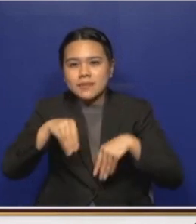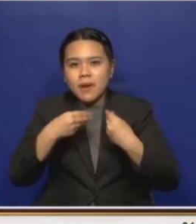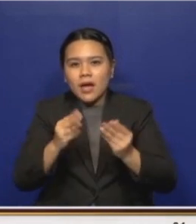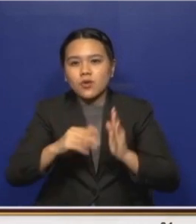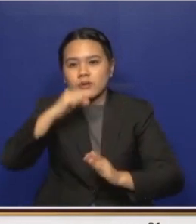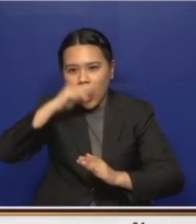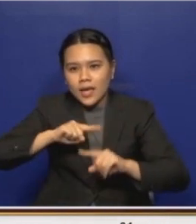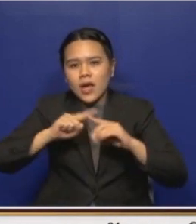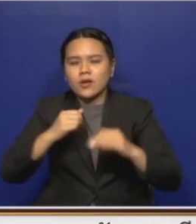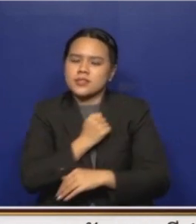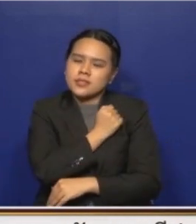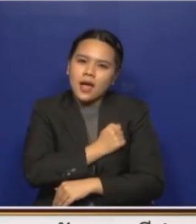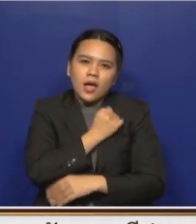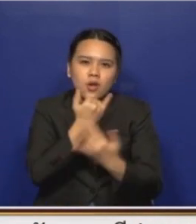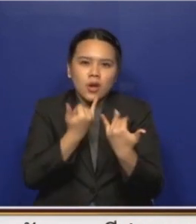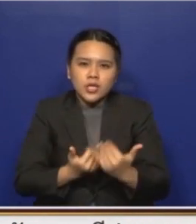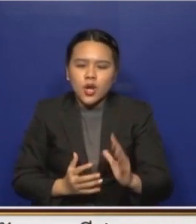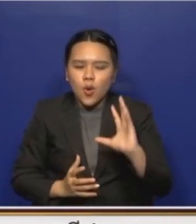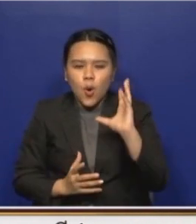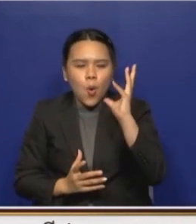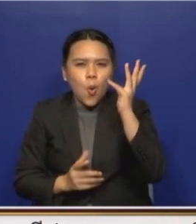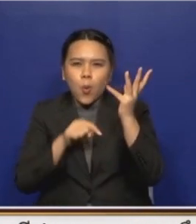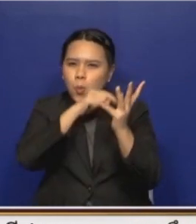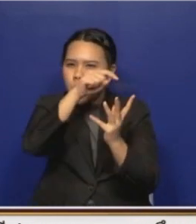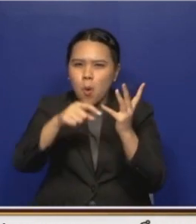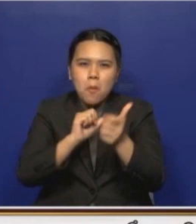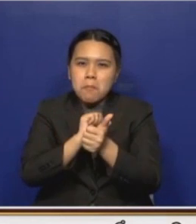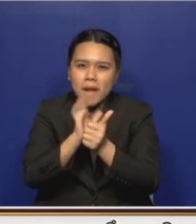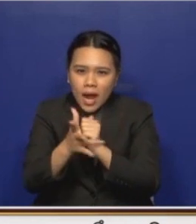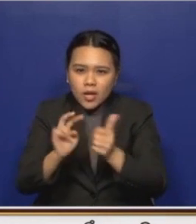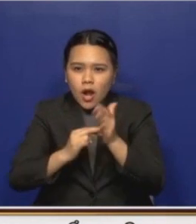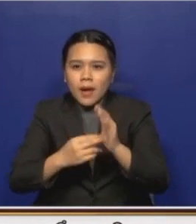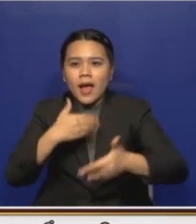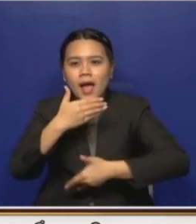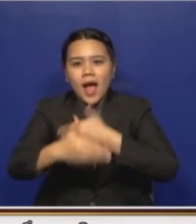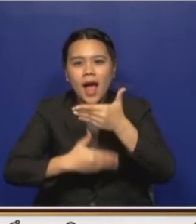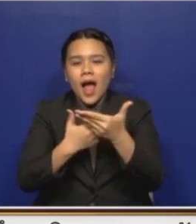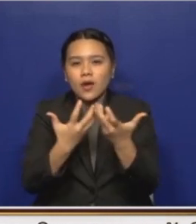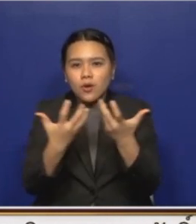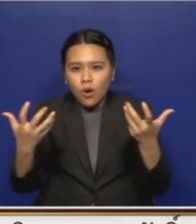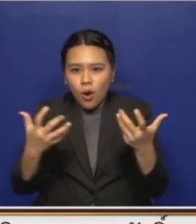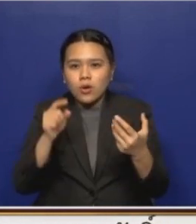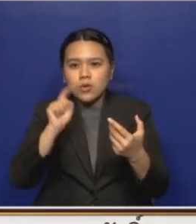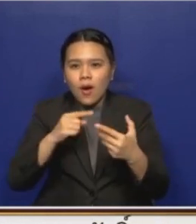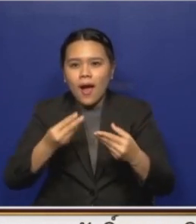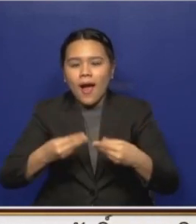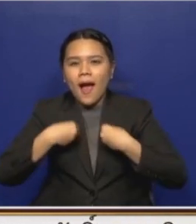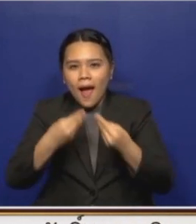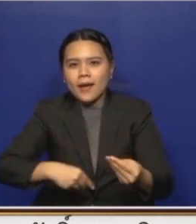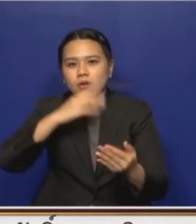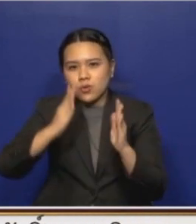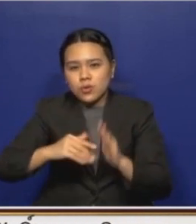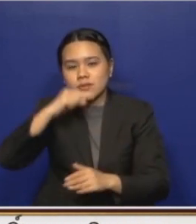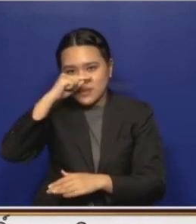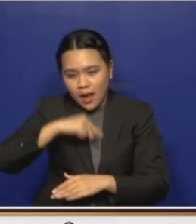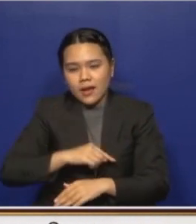ยฮะอันนี้นะถ้าจะพูดเป็นเรื่องเดียวกับลงฮะลงเข้ามาคุมหมดข้าวมันยางปาล์ม